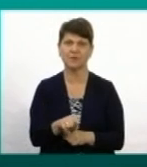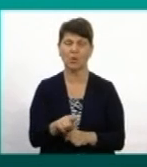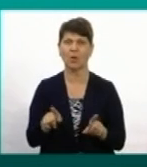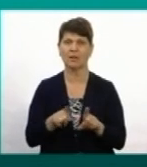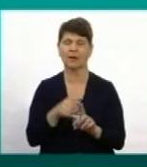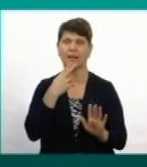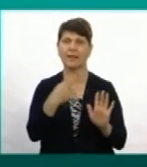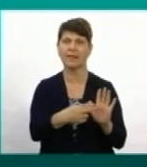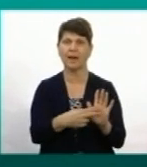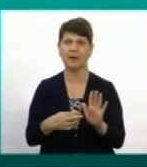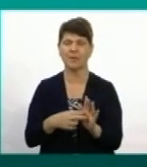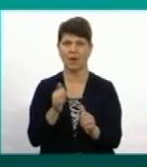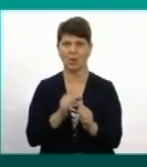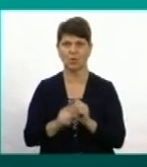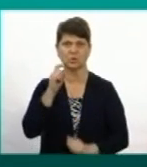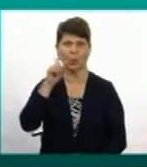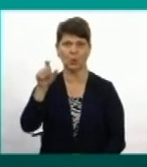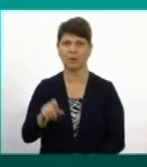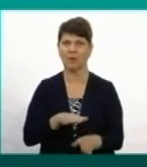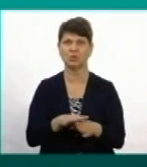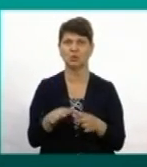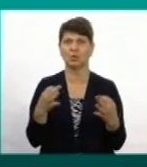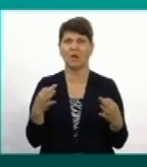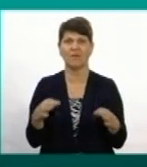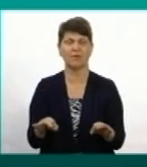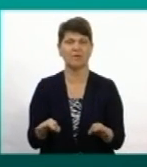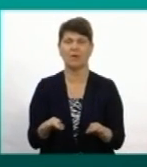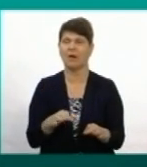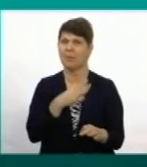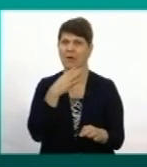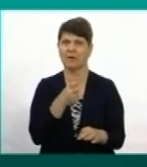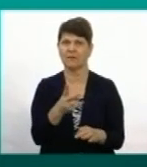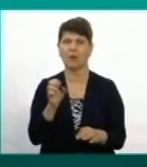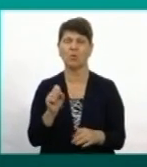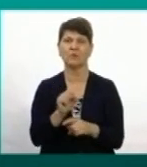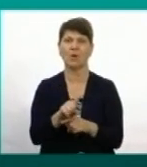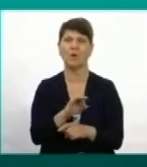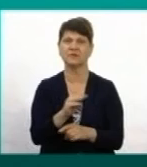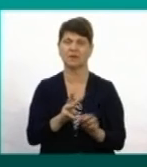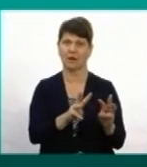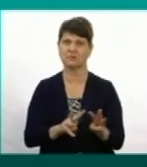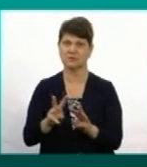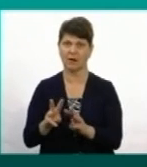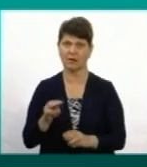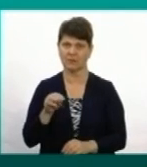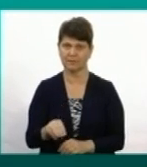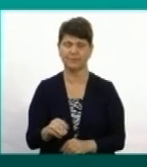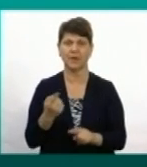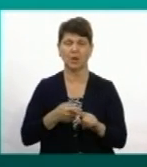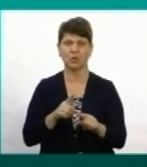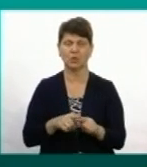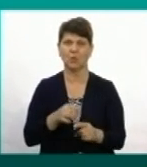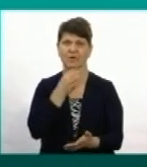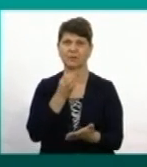такі наліпки кожен українець абсолютно вільною, необмеженій кількості міг замовити на офіційному сайті. Тому відповідати